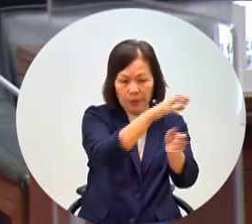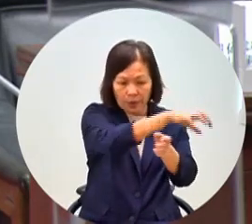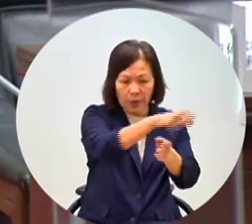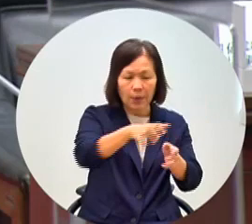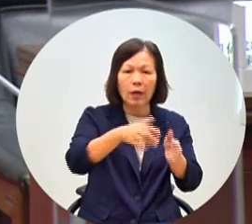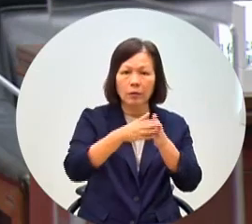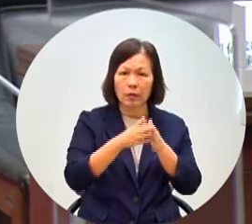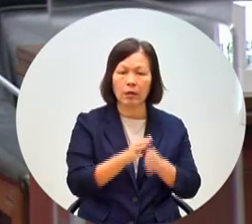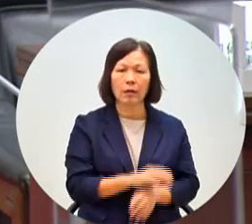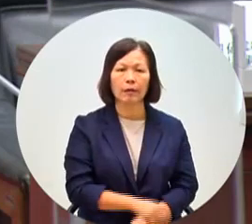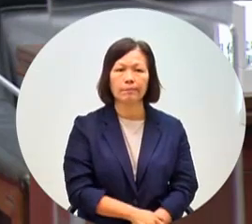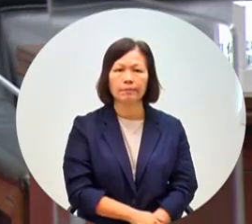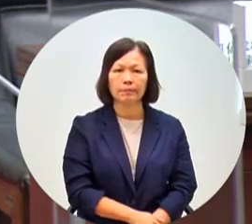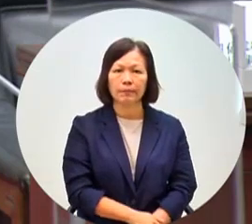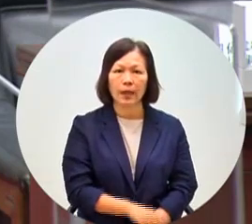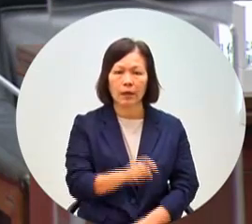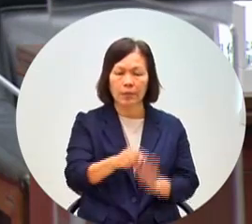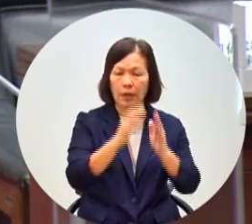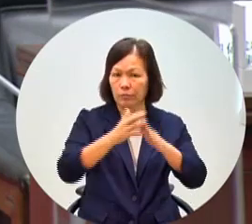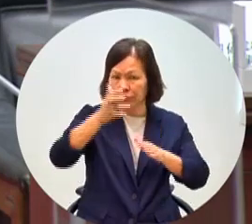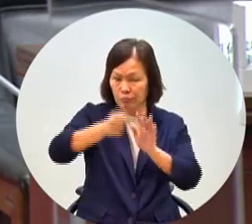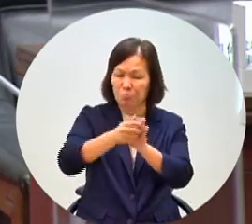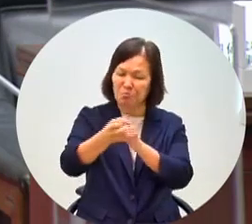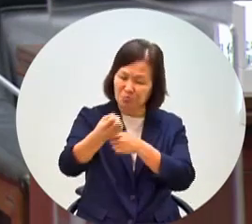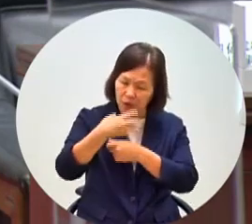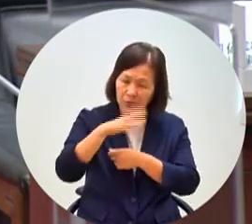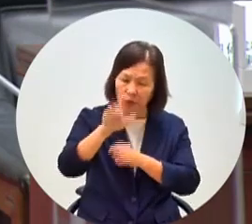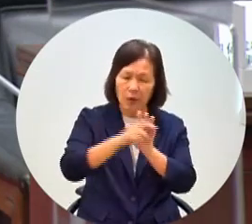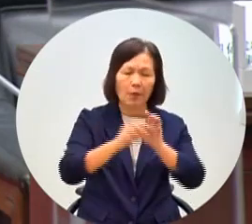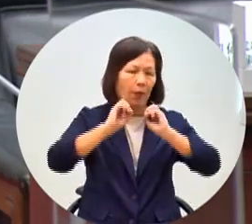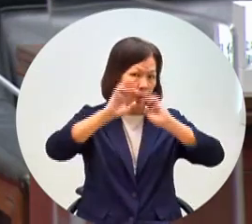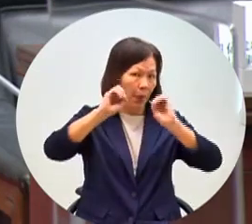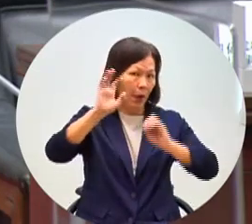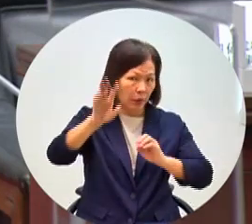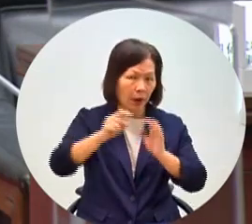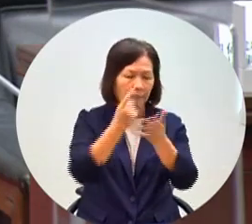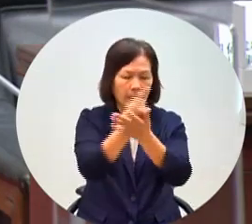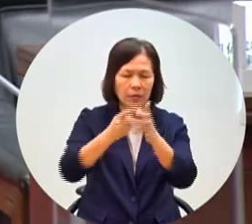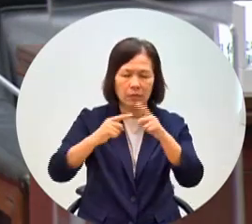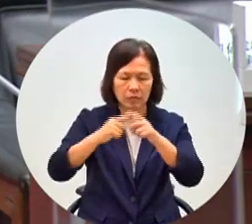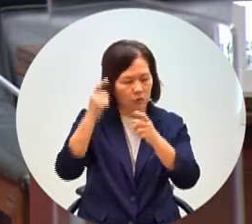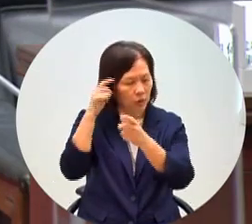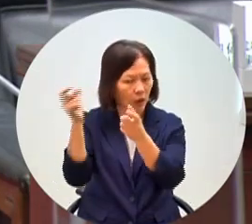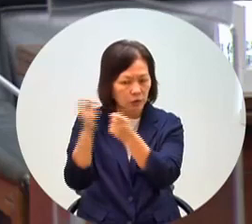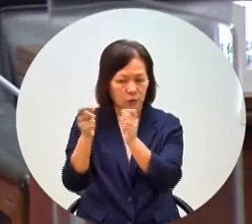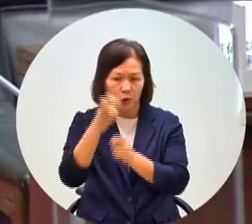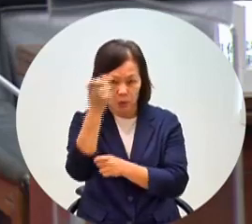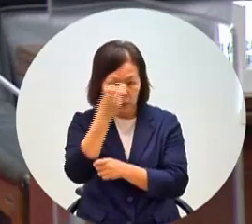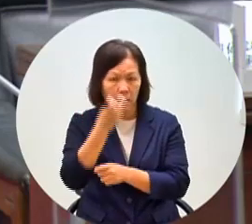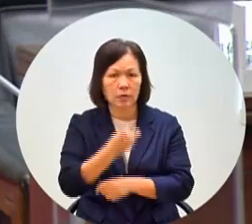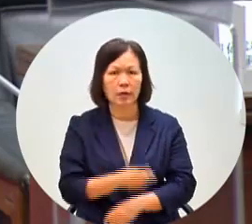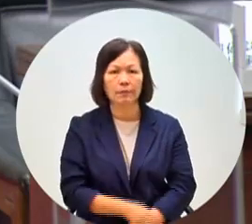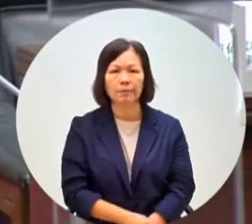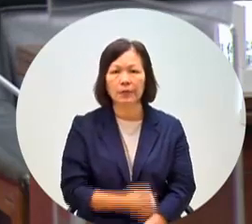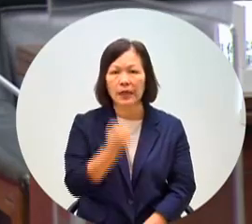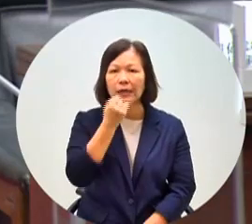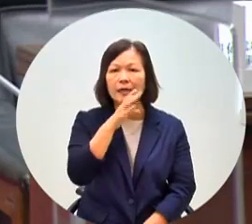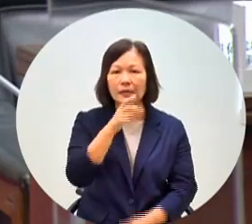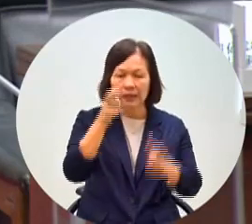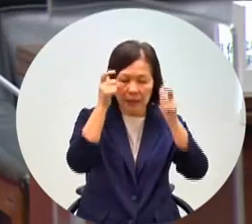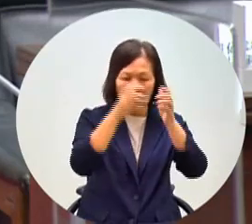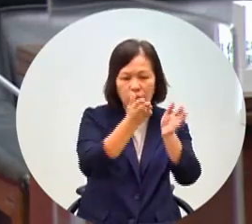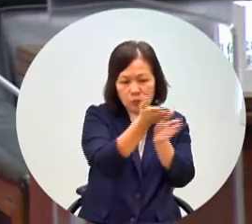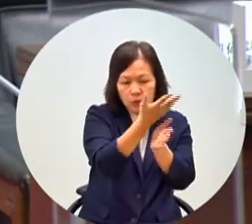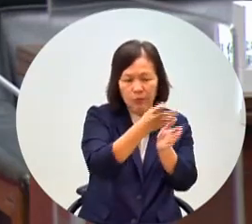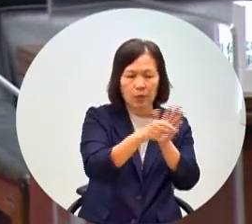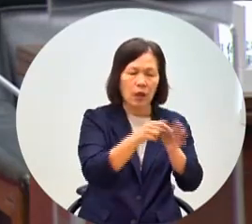为市长你说过，你呼吁大家要就近采检，但是我们北高雄就没有办法